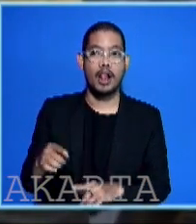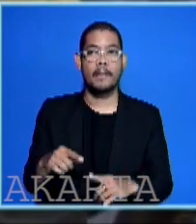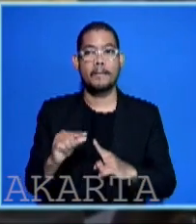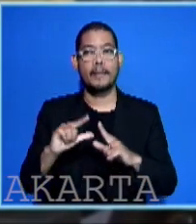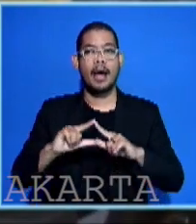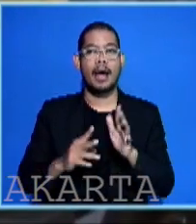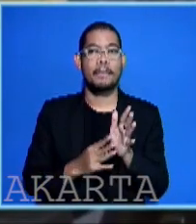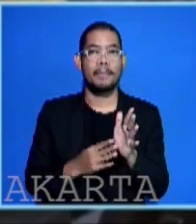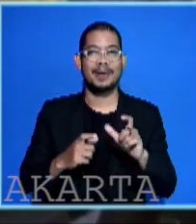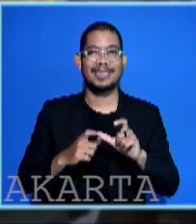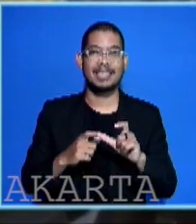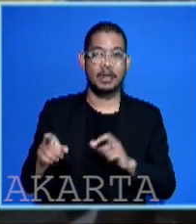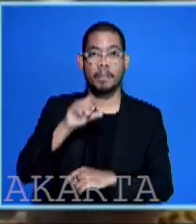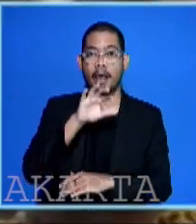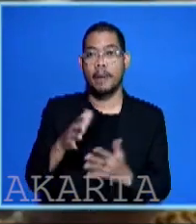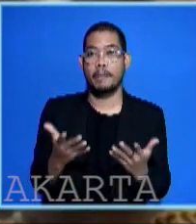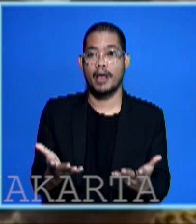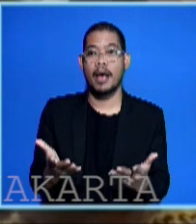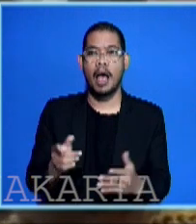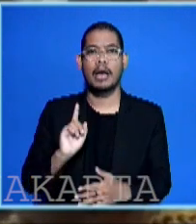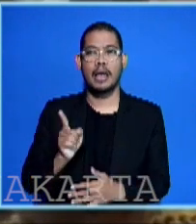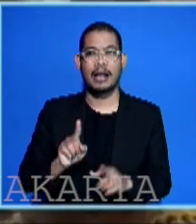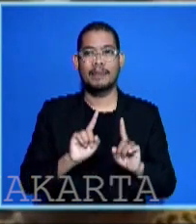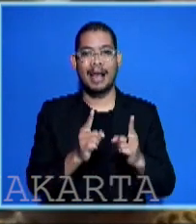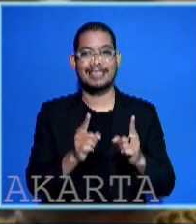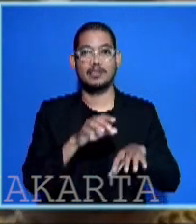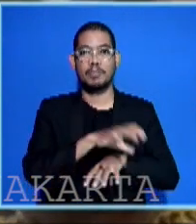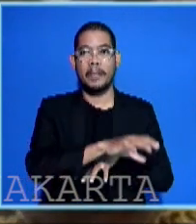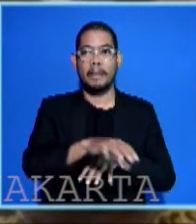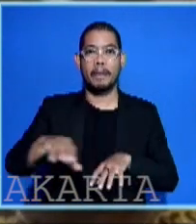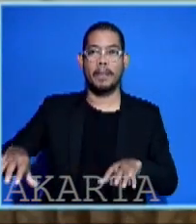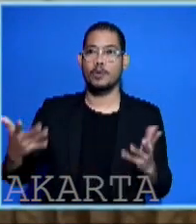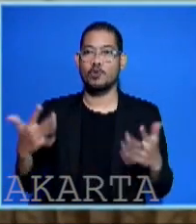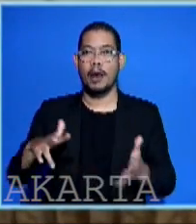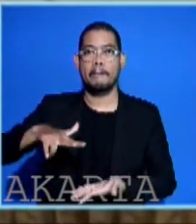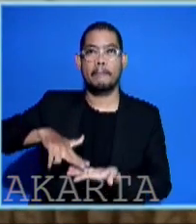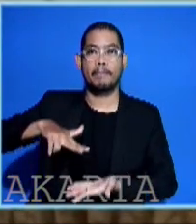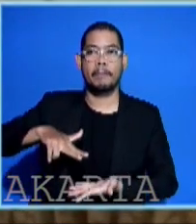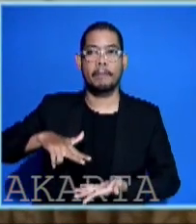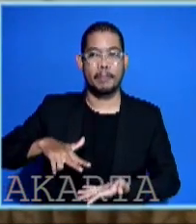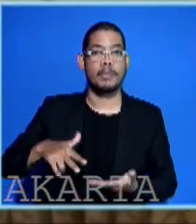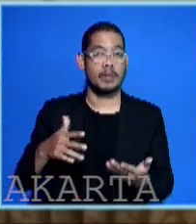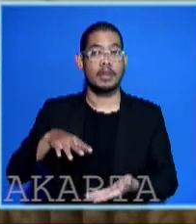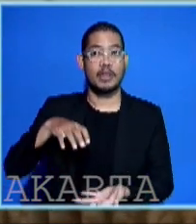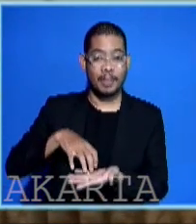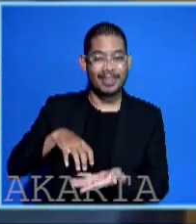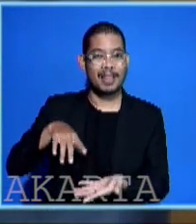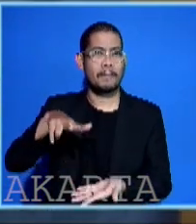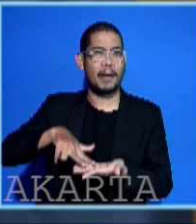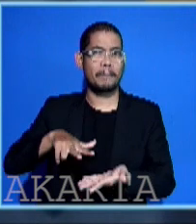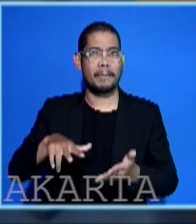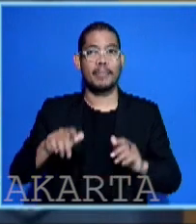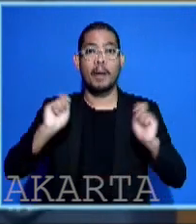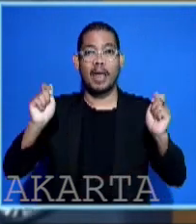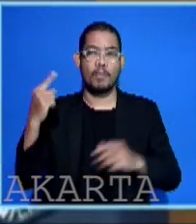Wuri Rahmawati menyampaikan ada 11 lokasi yang telah ditentukan untuk digunakan sebagai tempat kampanye metode rapat